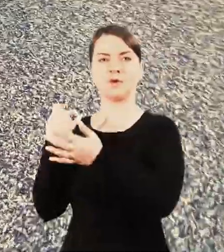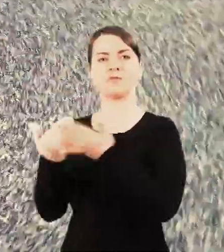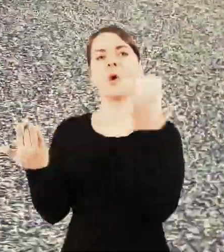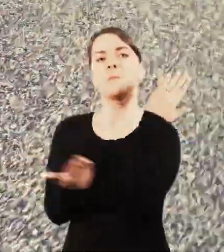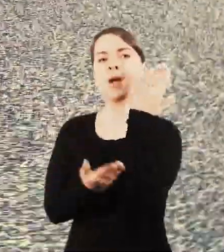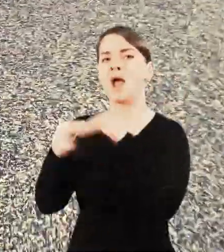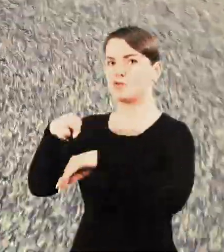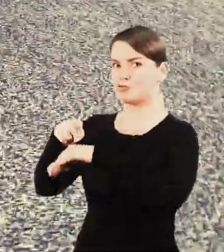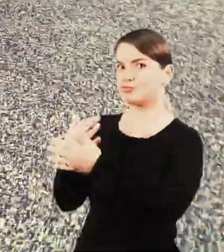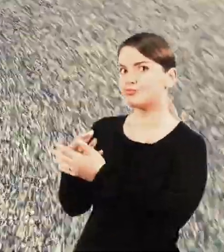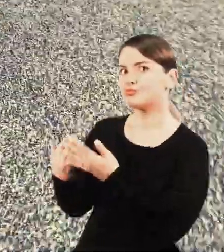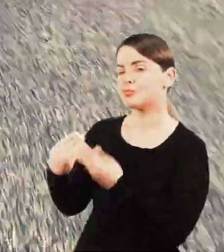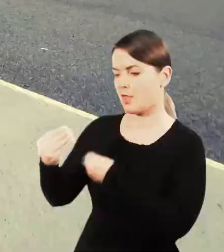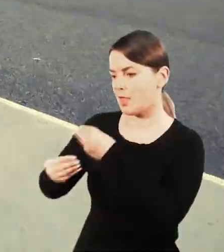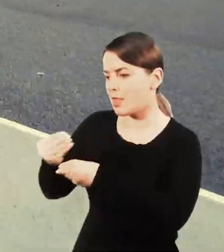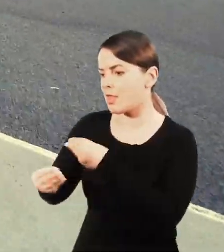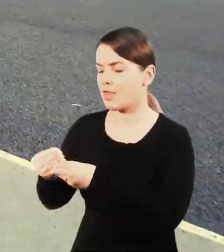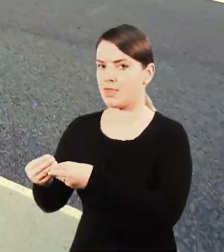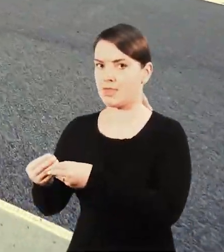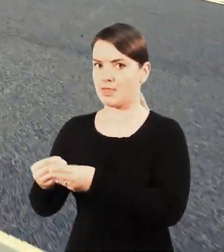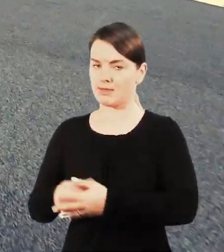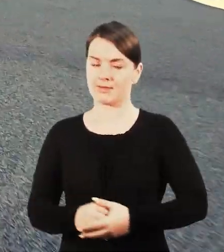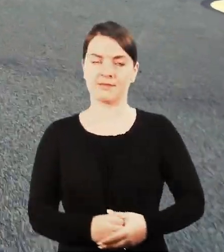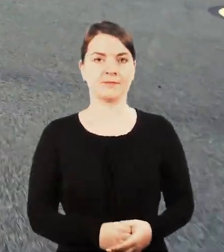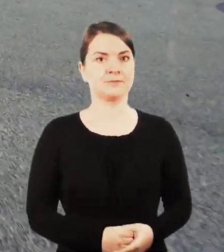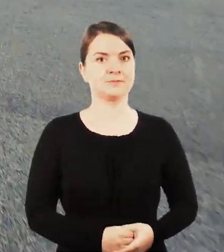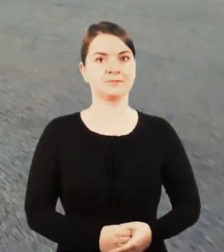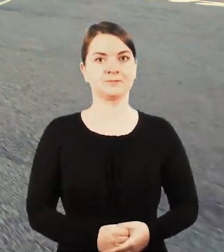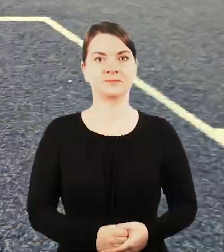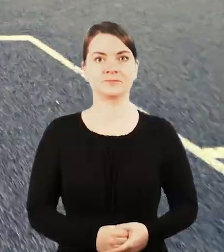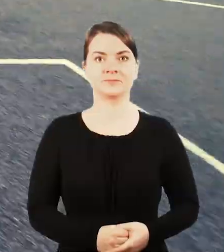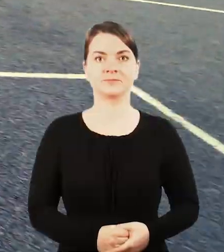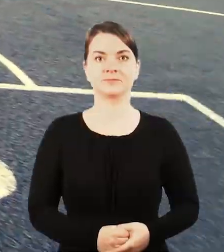būdavo pinamos iš medžio žievės.